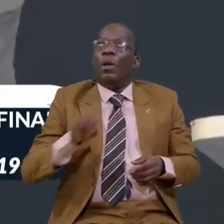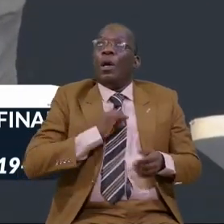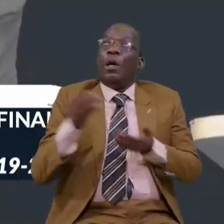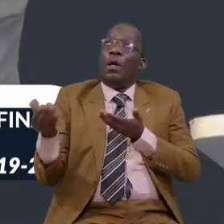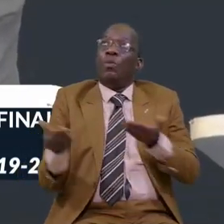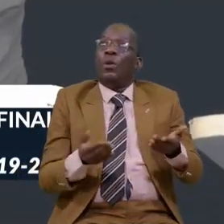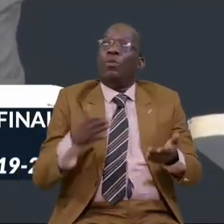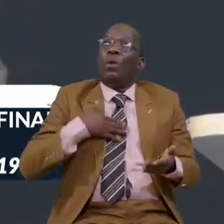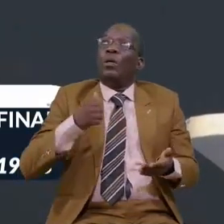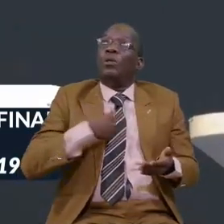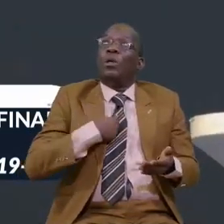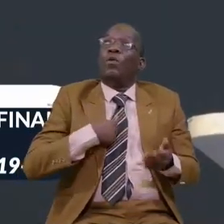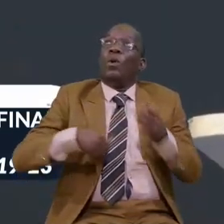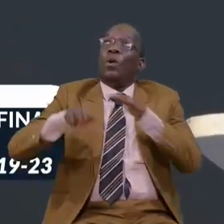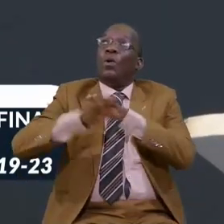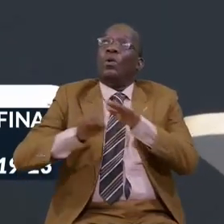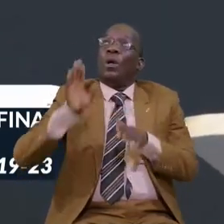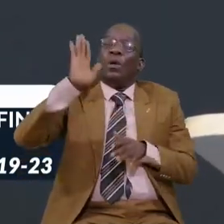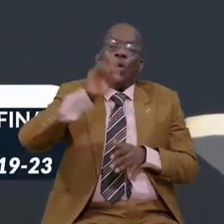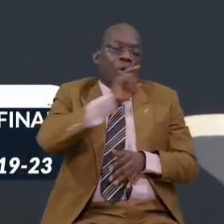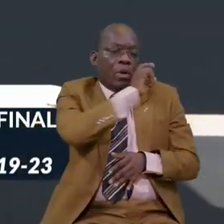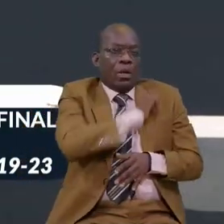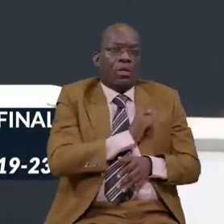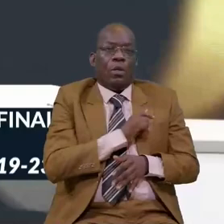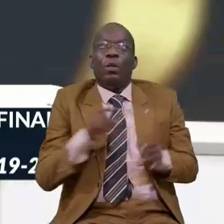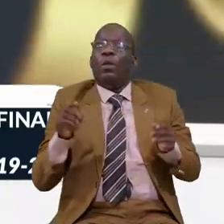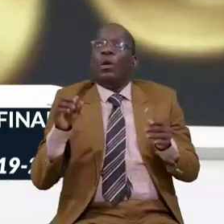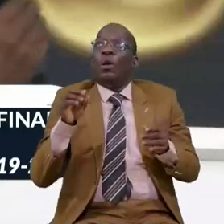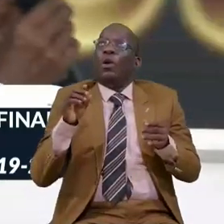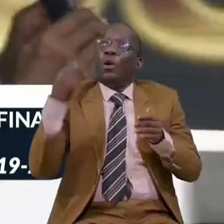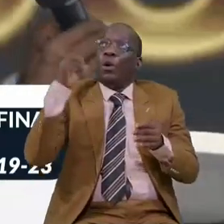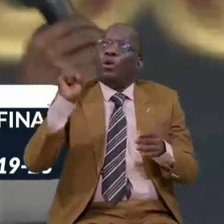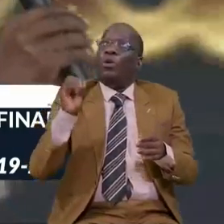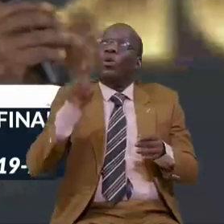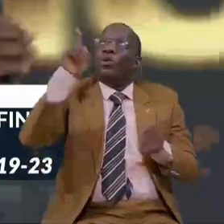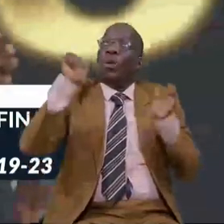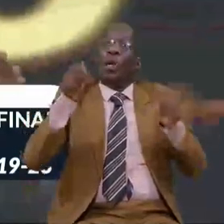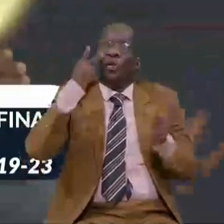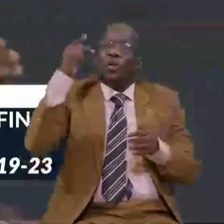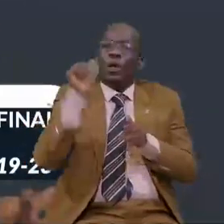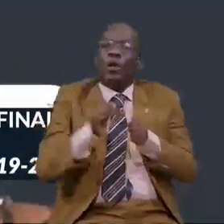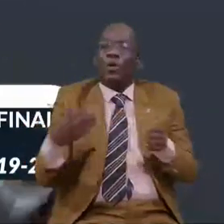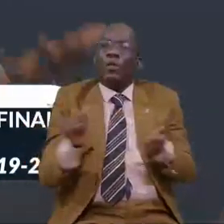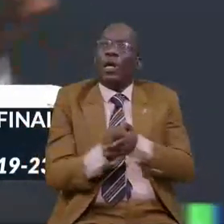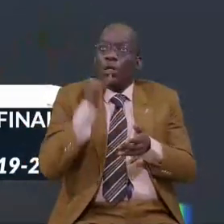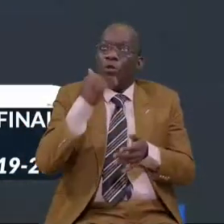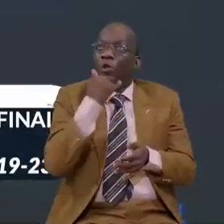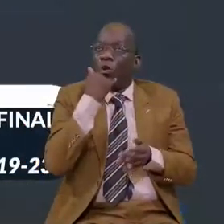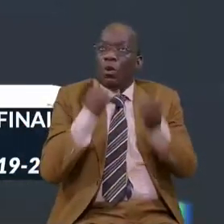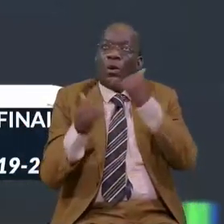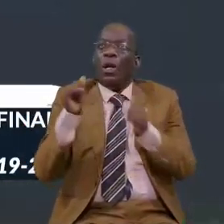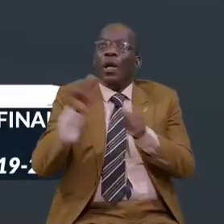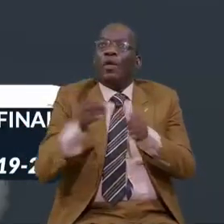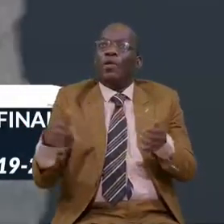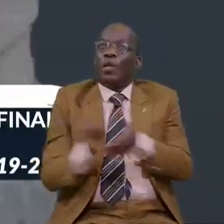23, sonde-moi, ô Dieu. Je m'amène à toi, je me laisse sous ta radio pour que tu puisses découvrir